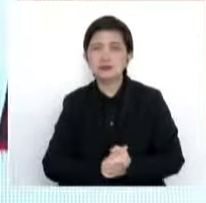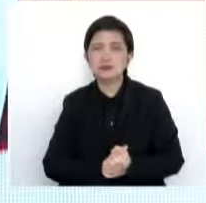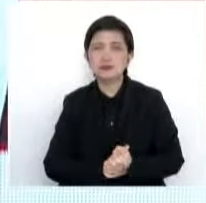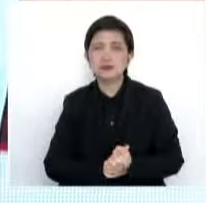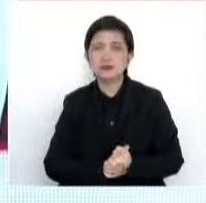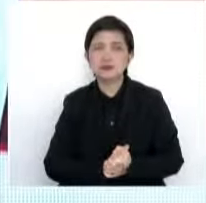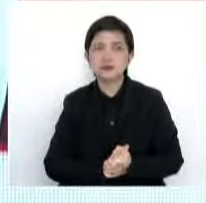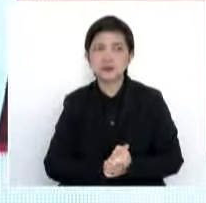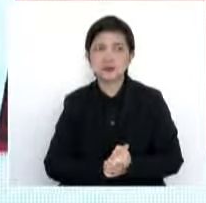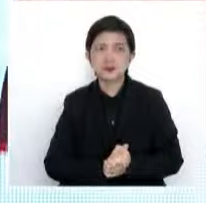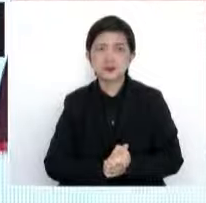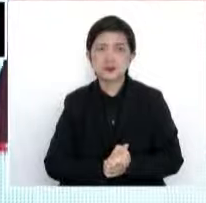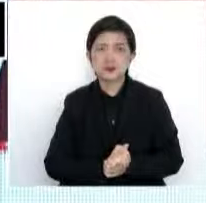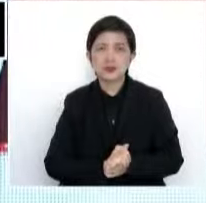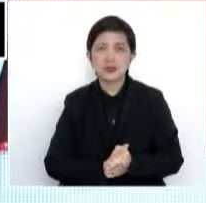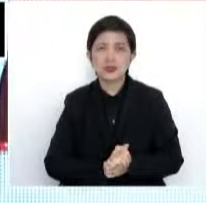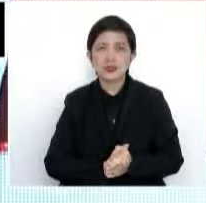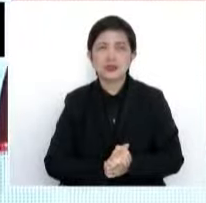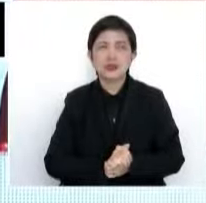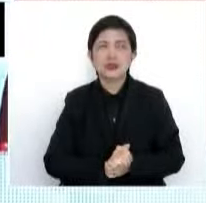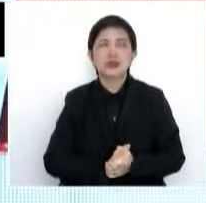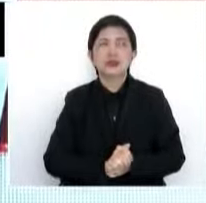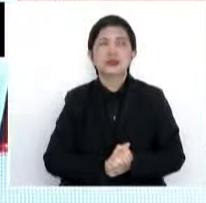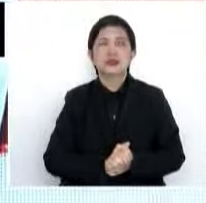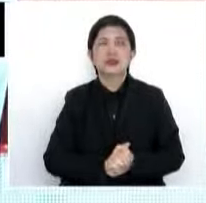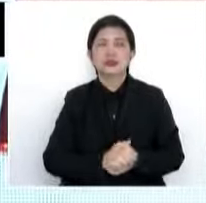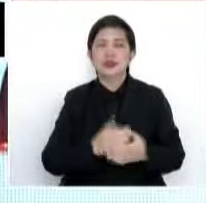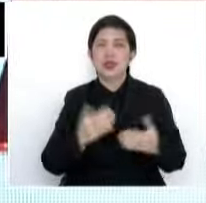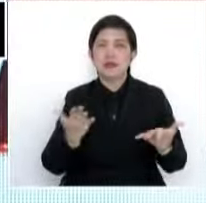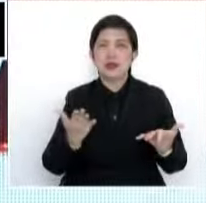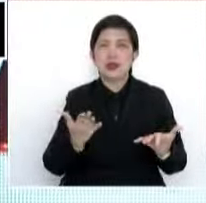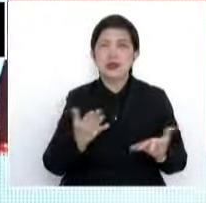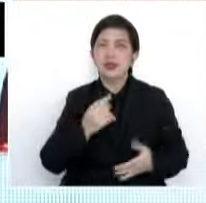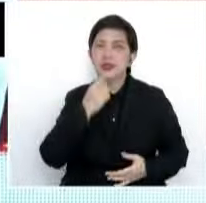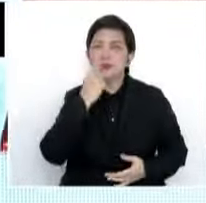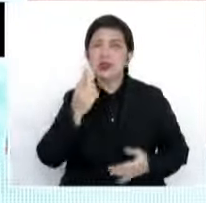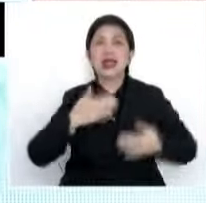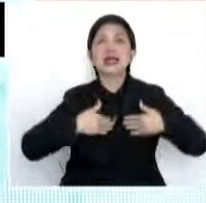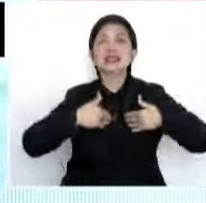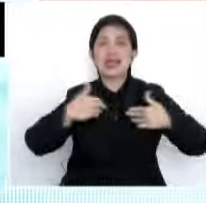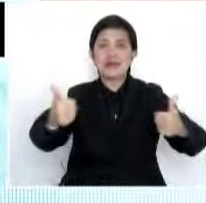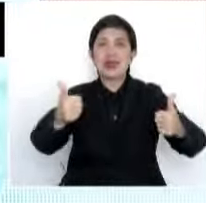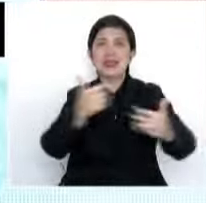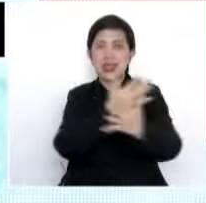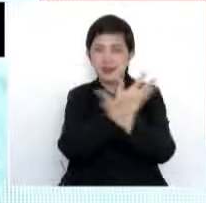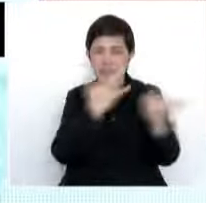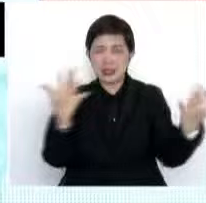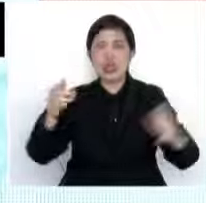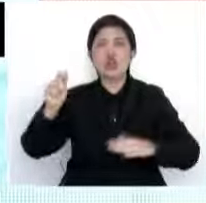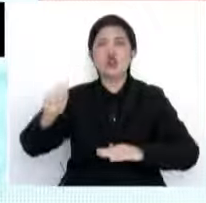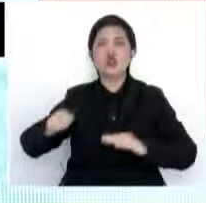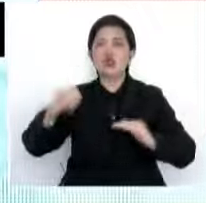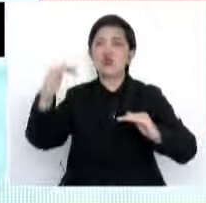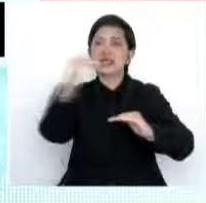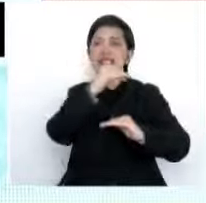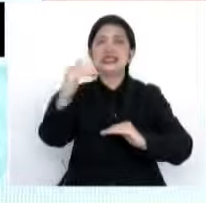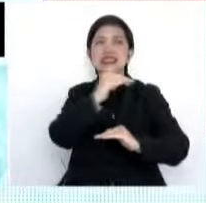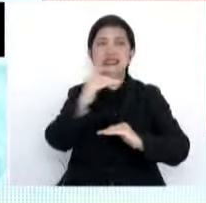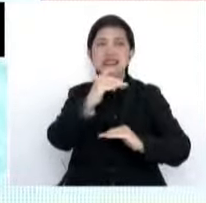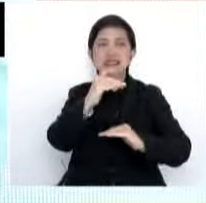Bapak Solus populi suprema Lex esto keselamatan rakyat adalah hukum tertinggi bukan begitu